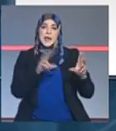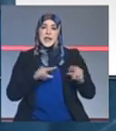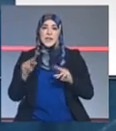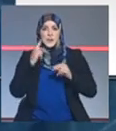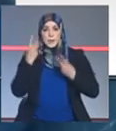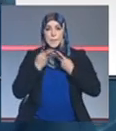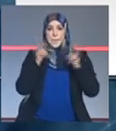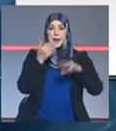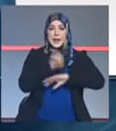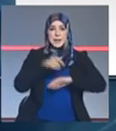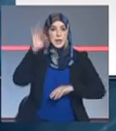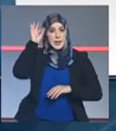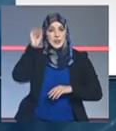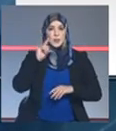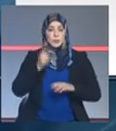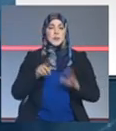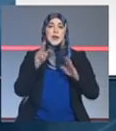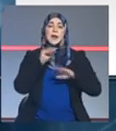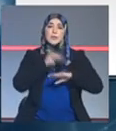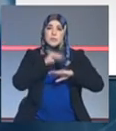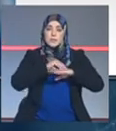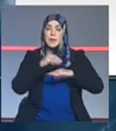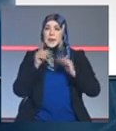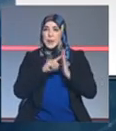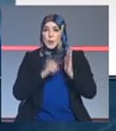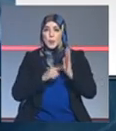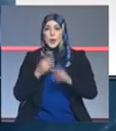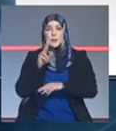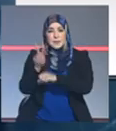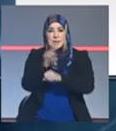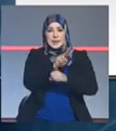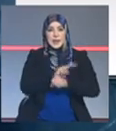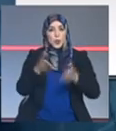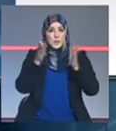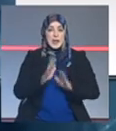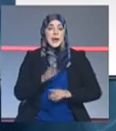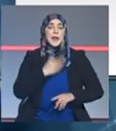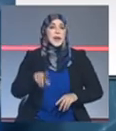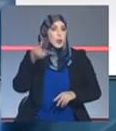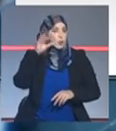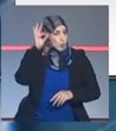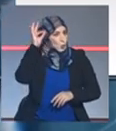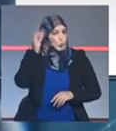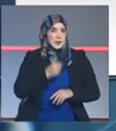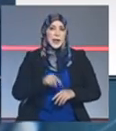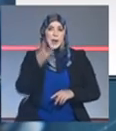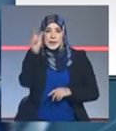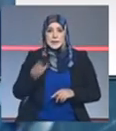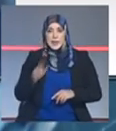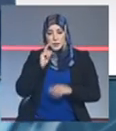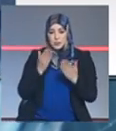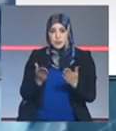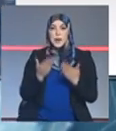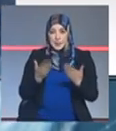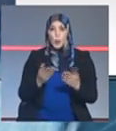في البلاغ ايضا انه تنفيذا لمخرجات الزياره الرسميه التي اداها رئيس الدوله الى روما شهر جوان الجاري يتم حاليا